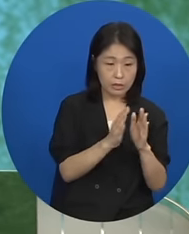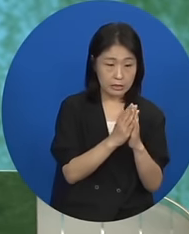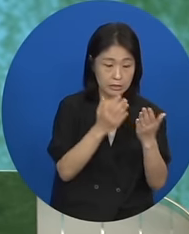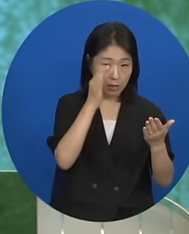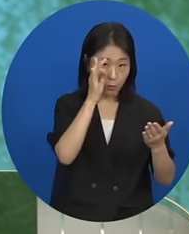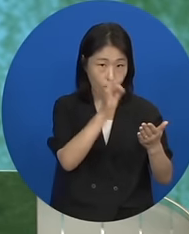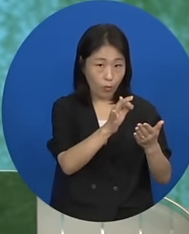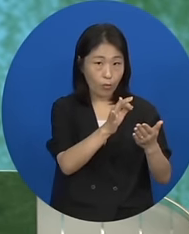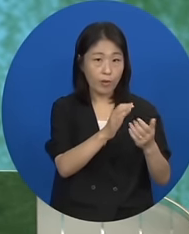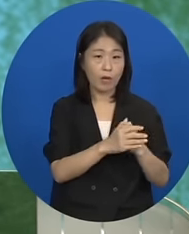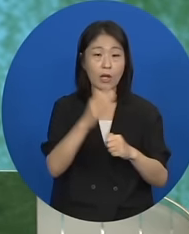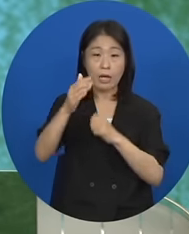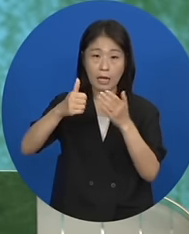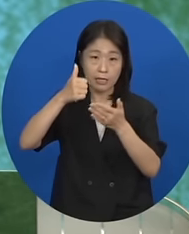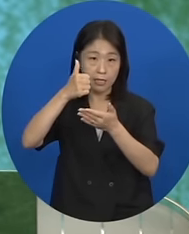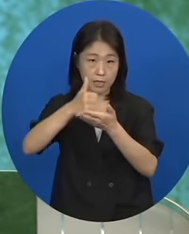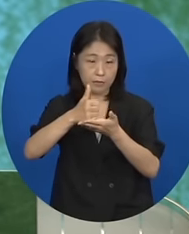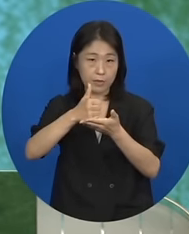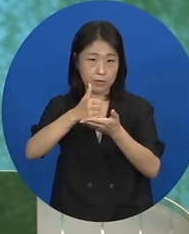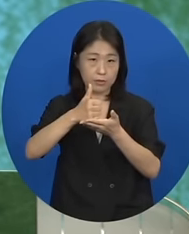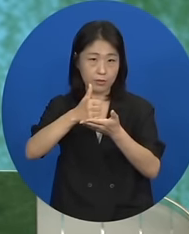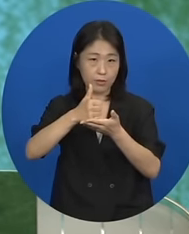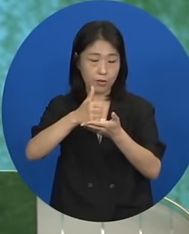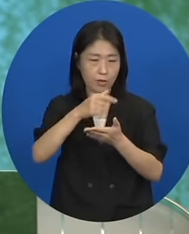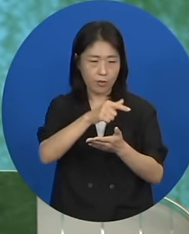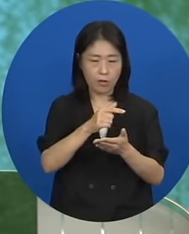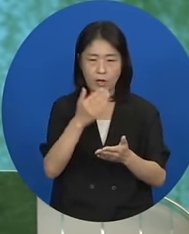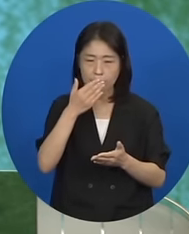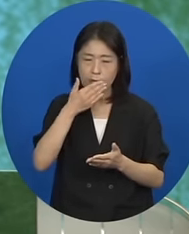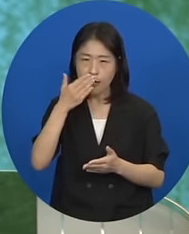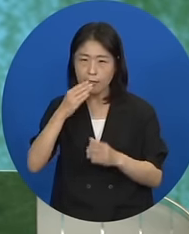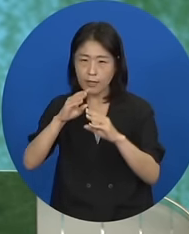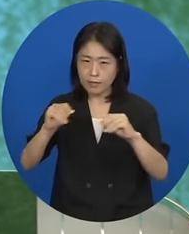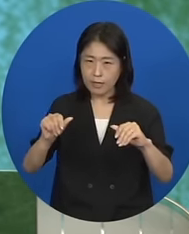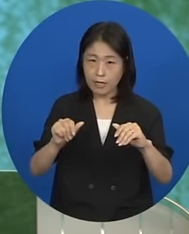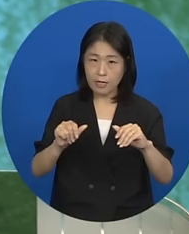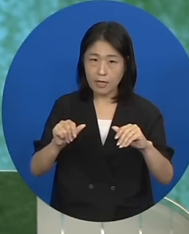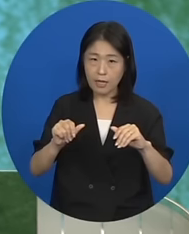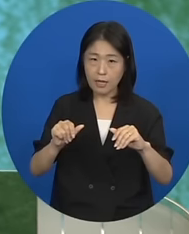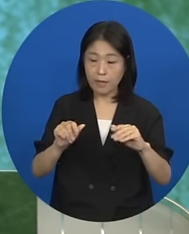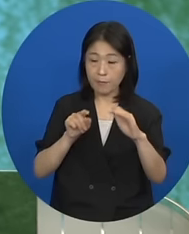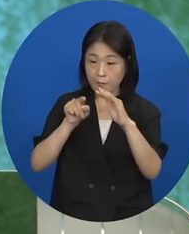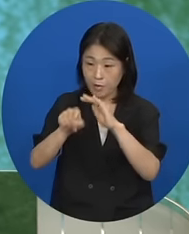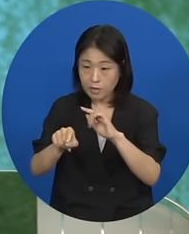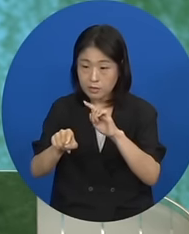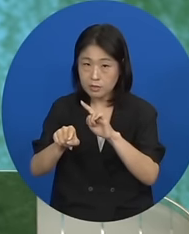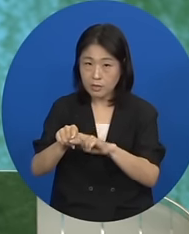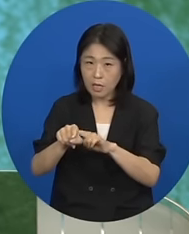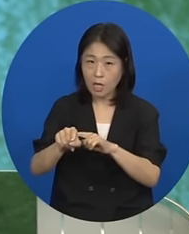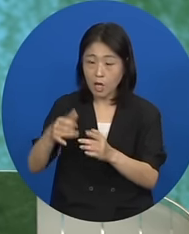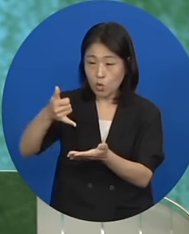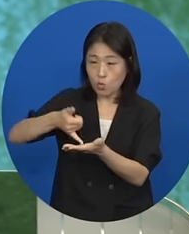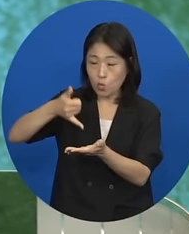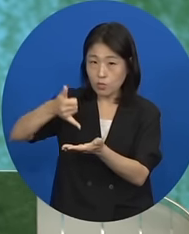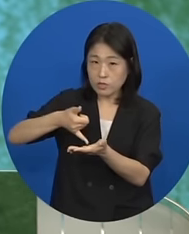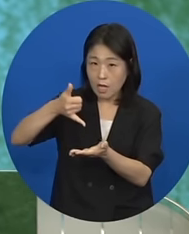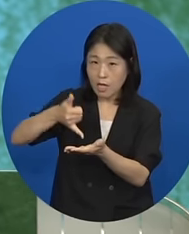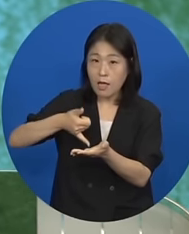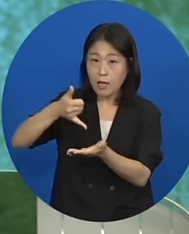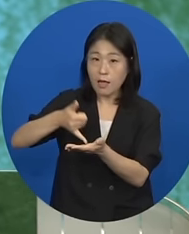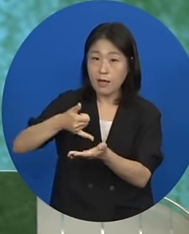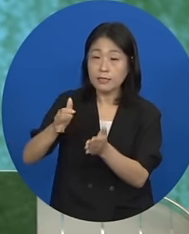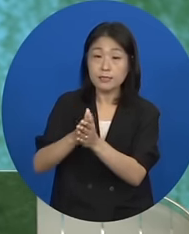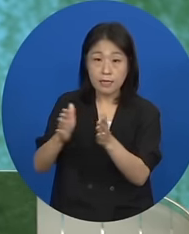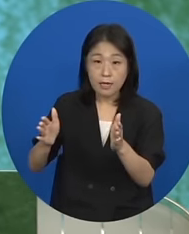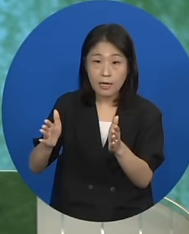백성들에게 너희들이 이제 가나안 땅에 가게 되면 농사를 짓게 되어서 열매를 얻게 될 거야 천 열매를 구별해서